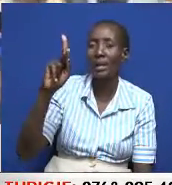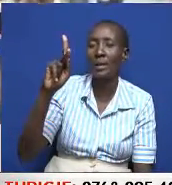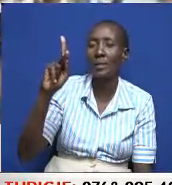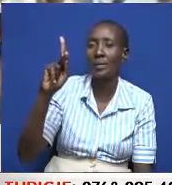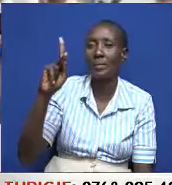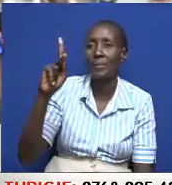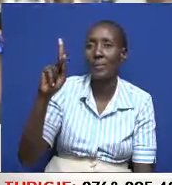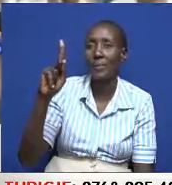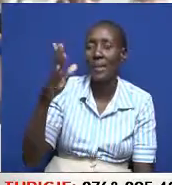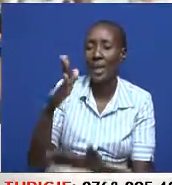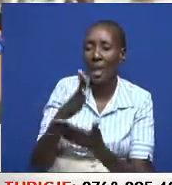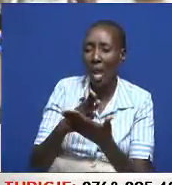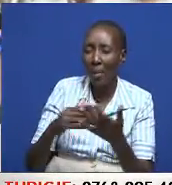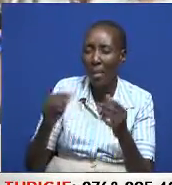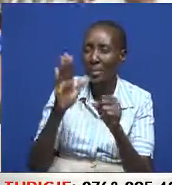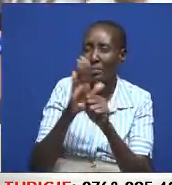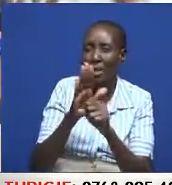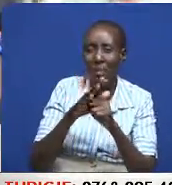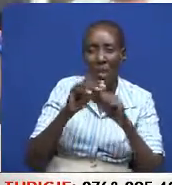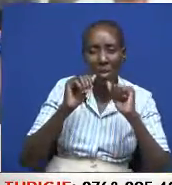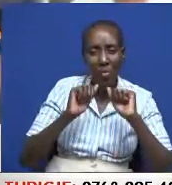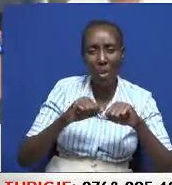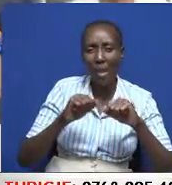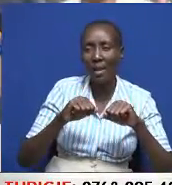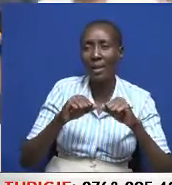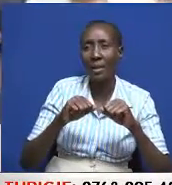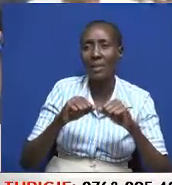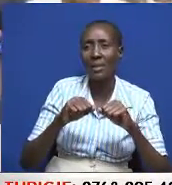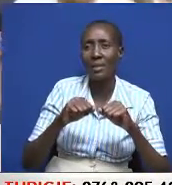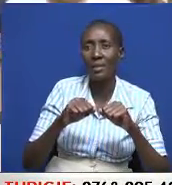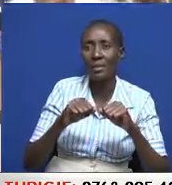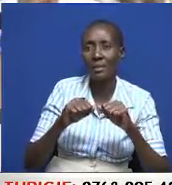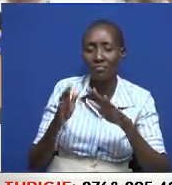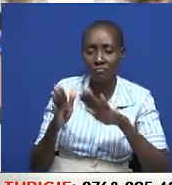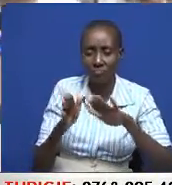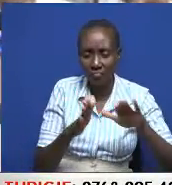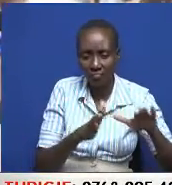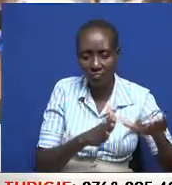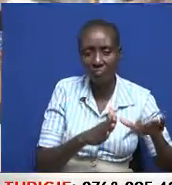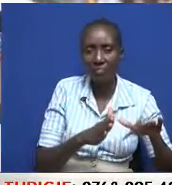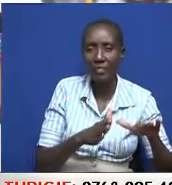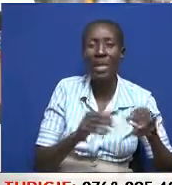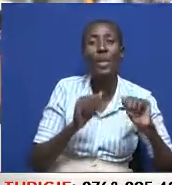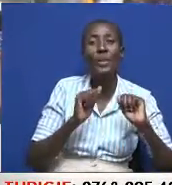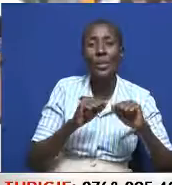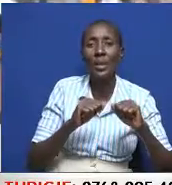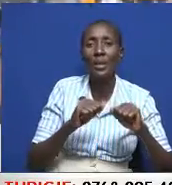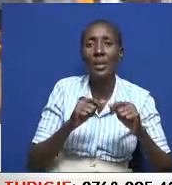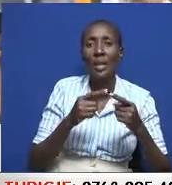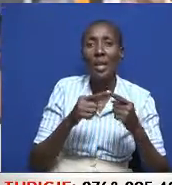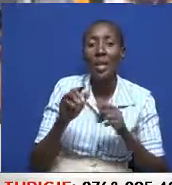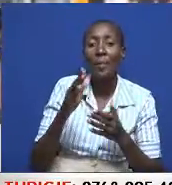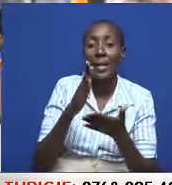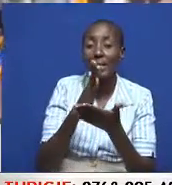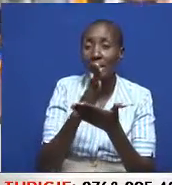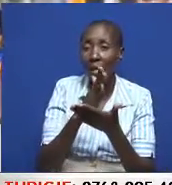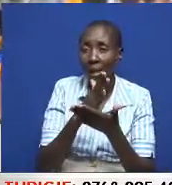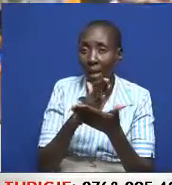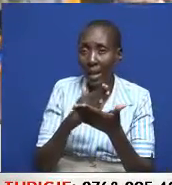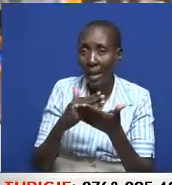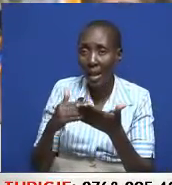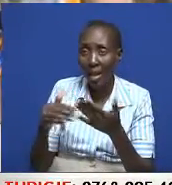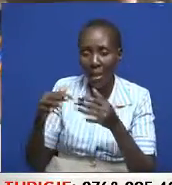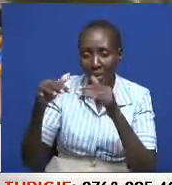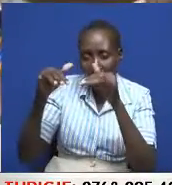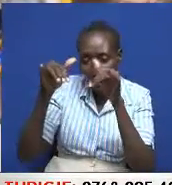sehemu nyingi tumekubaliana kwamba hizi sehemu sitengwe na tumekubaliana. Na sasa hiyo sehemu ambayo inaishiwa na watu wetu